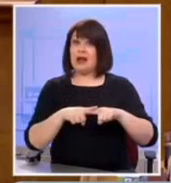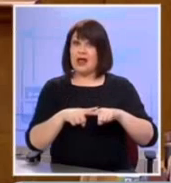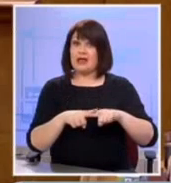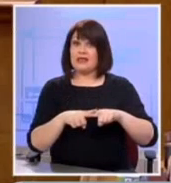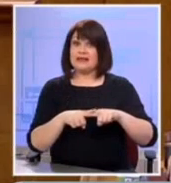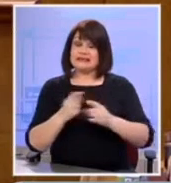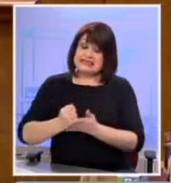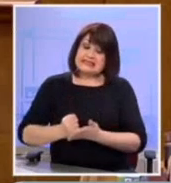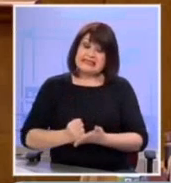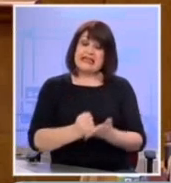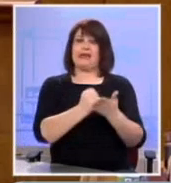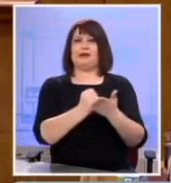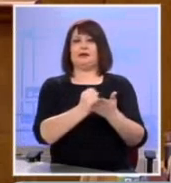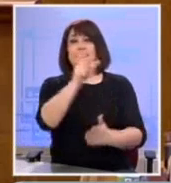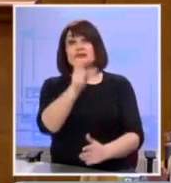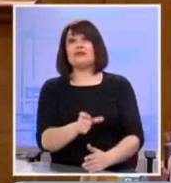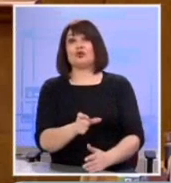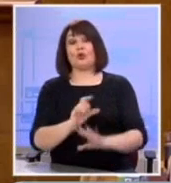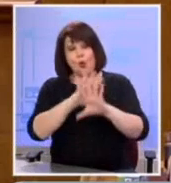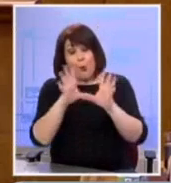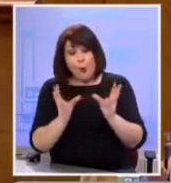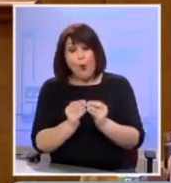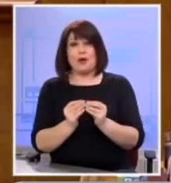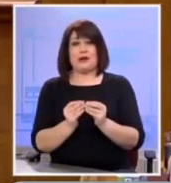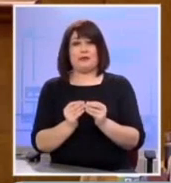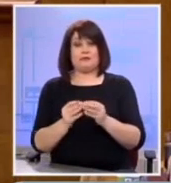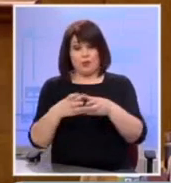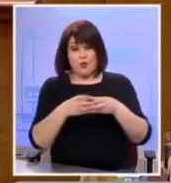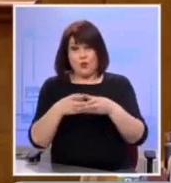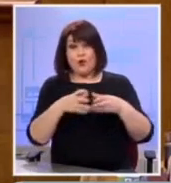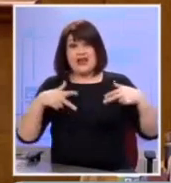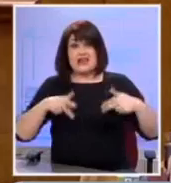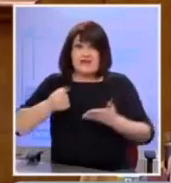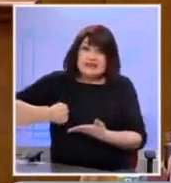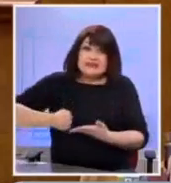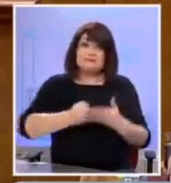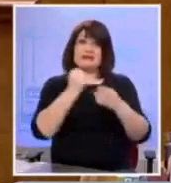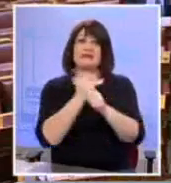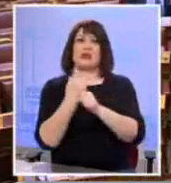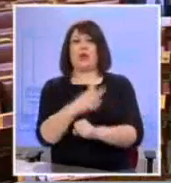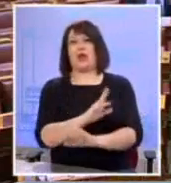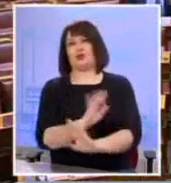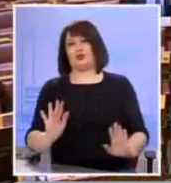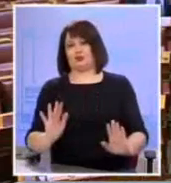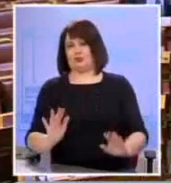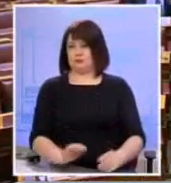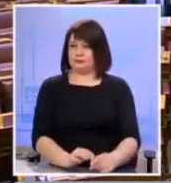η στήριξή μας είναι ολόπλευρη, απόλυτη κυβέρνηση σε όλο του το έργο.